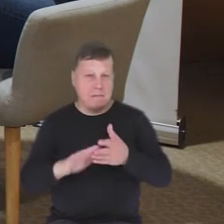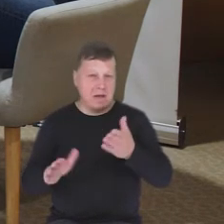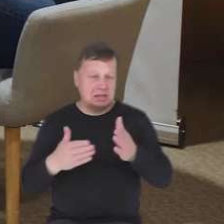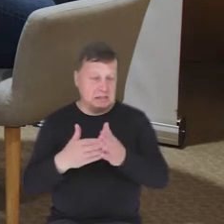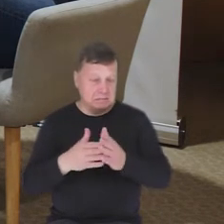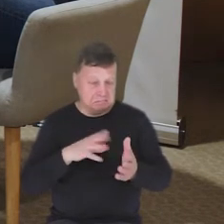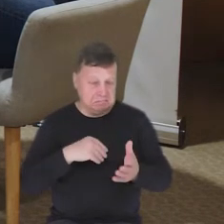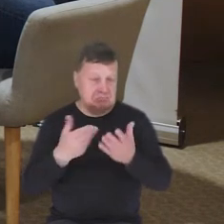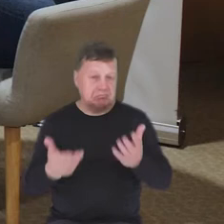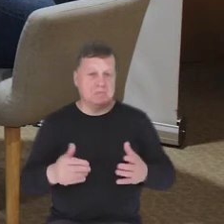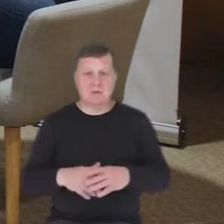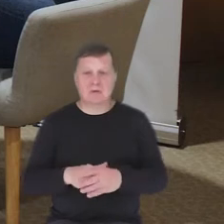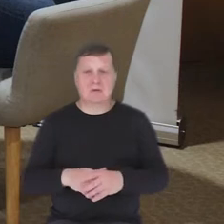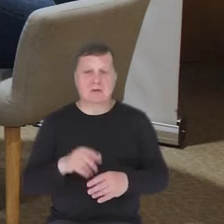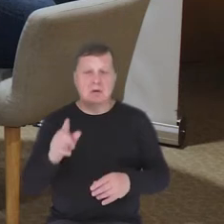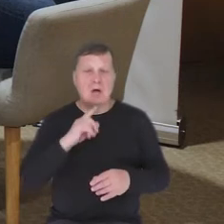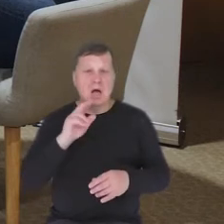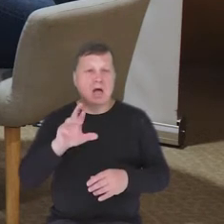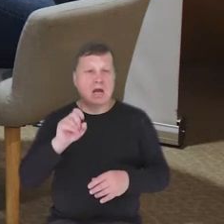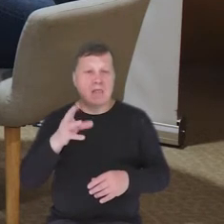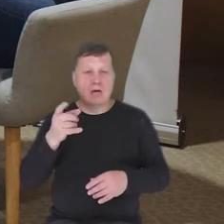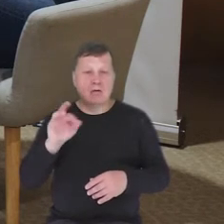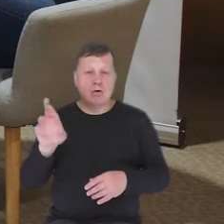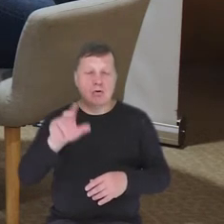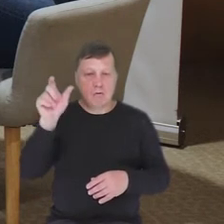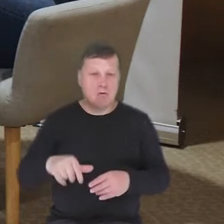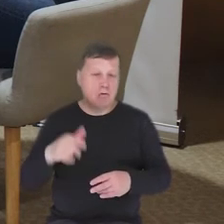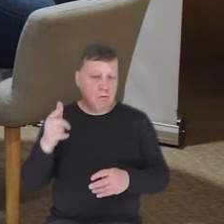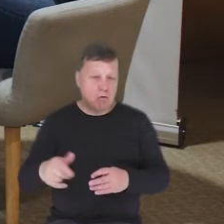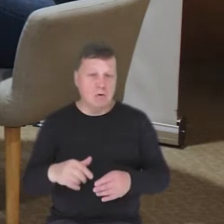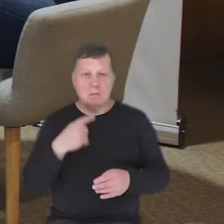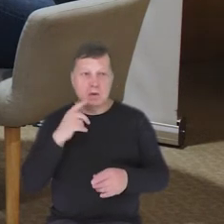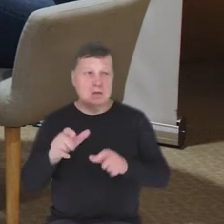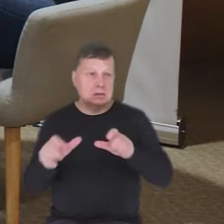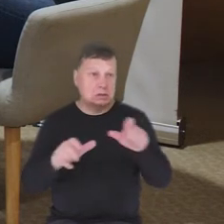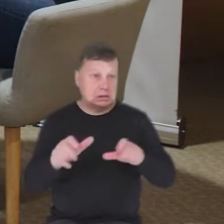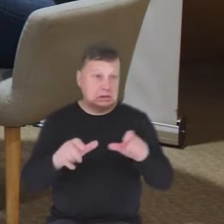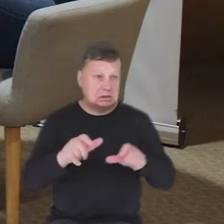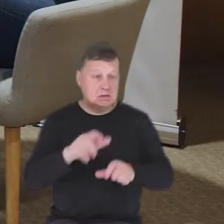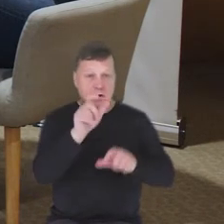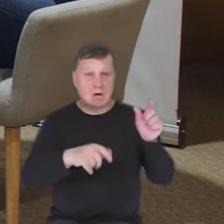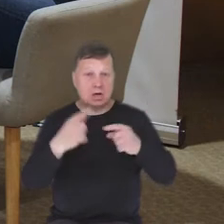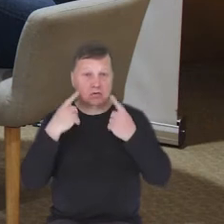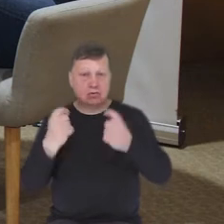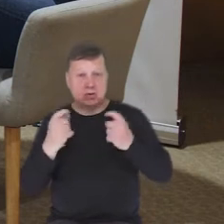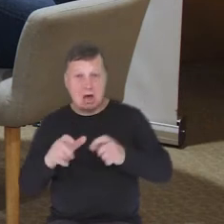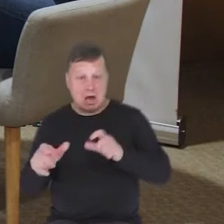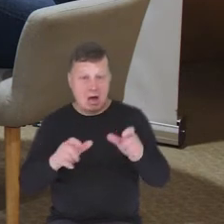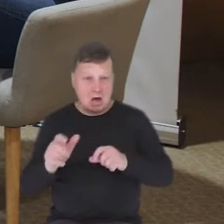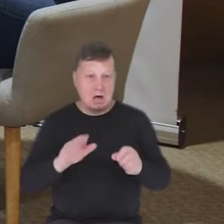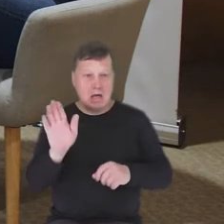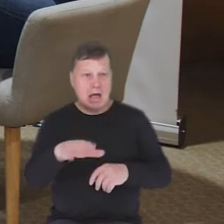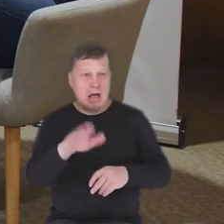przykład nie dostaniesz żadnego redaktora, który nie będzie temperował swoich suchych żartów i powie, że